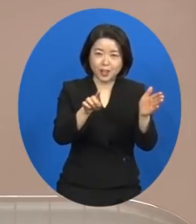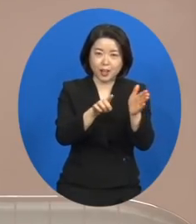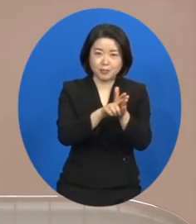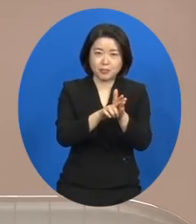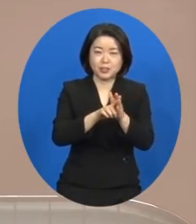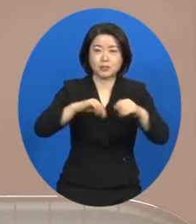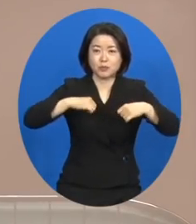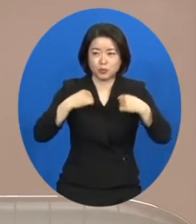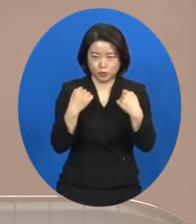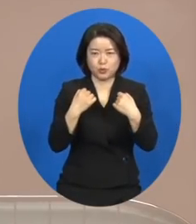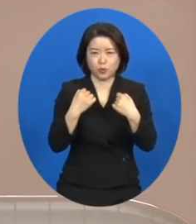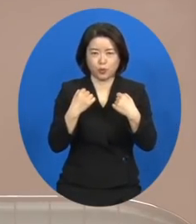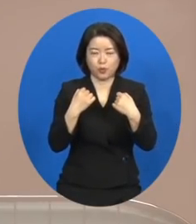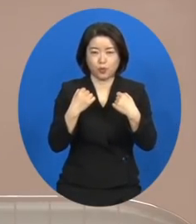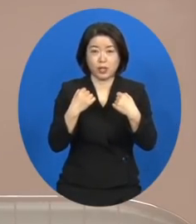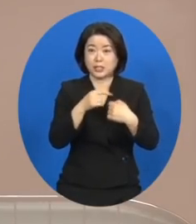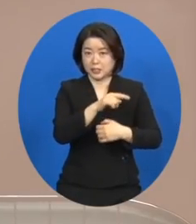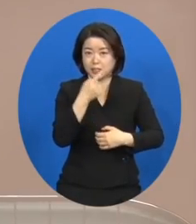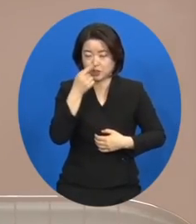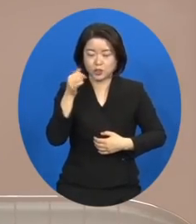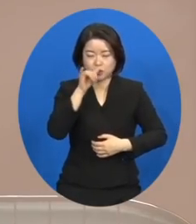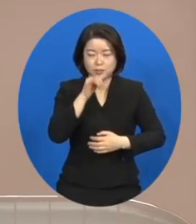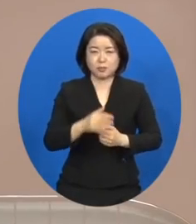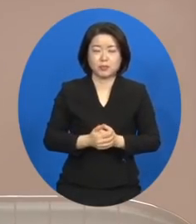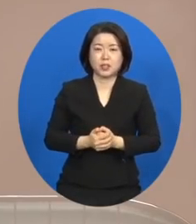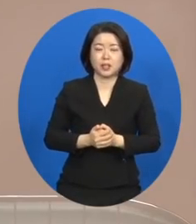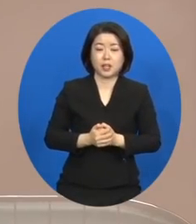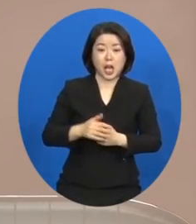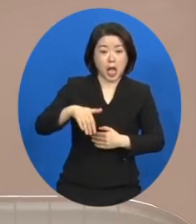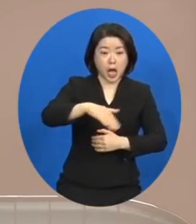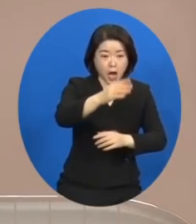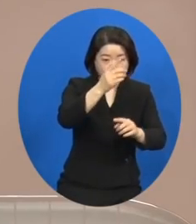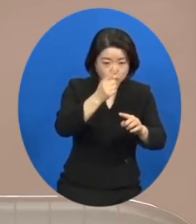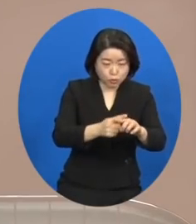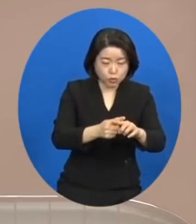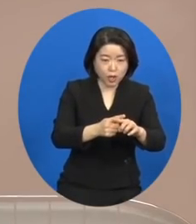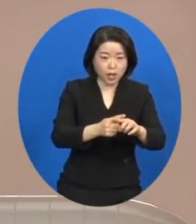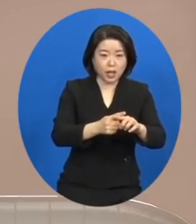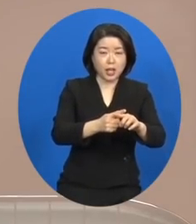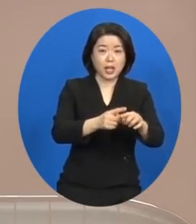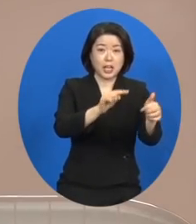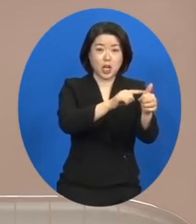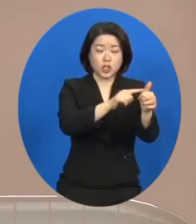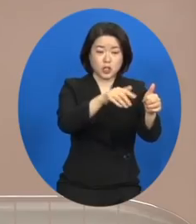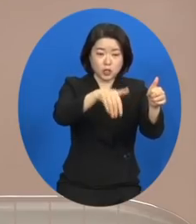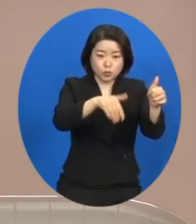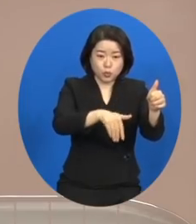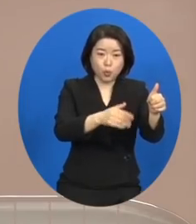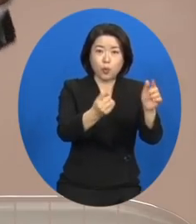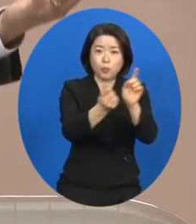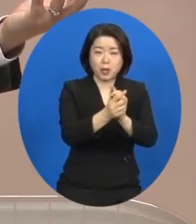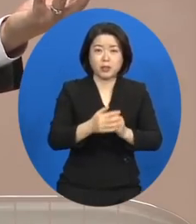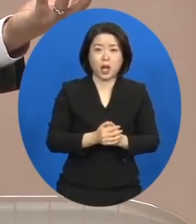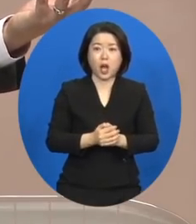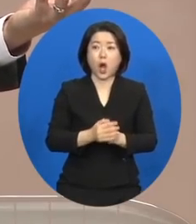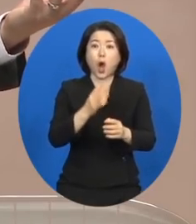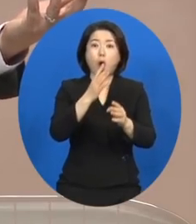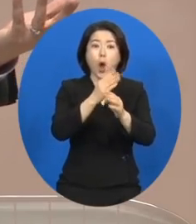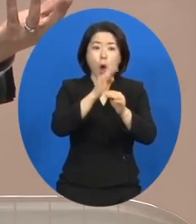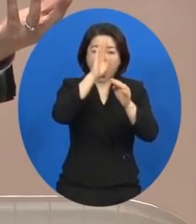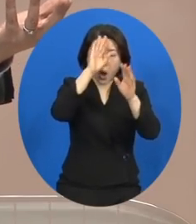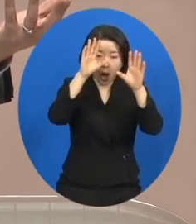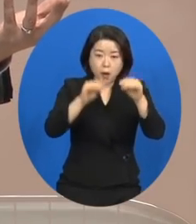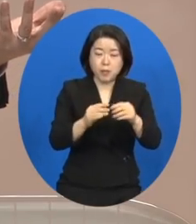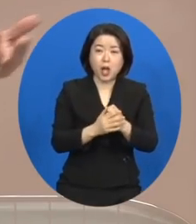거예요. 본문에 보면 나중에 중간에 이제 종들을 만나죠. 그랬더니 낳았다는 거예요. 언제 낳냐? 어제 1시에.